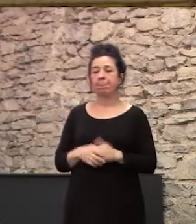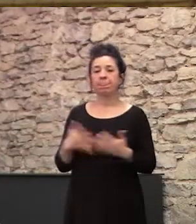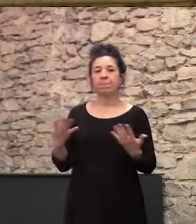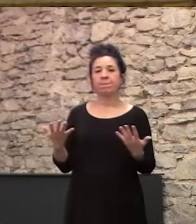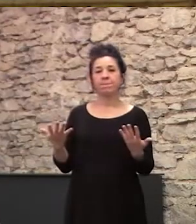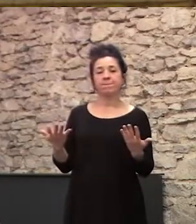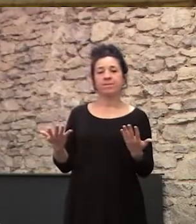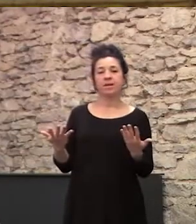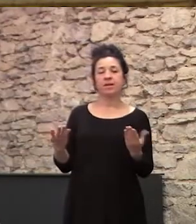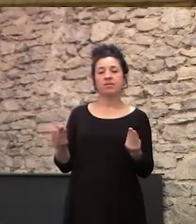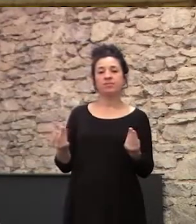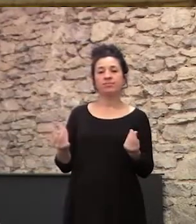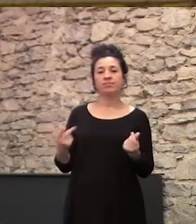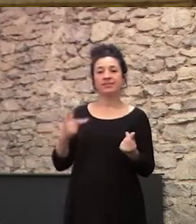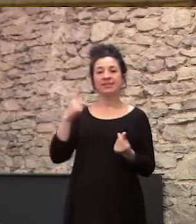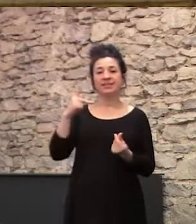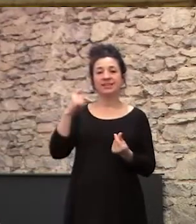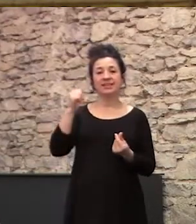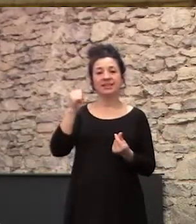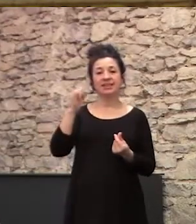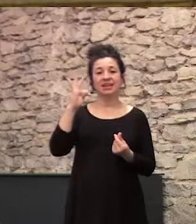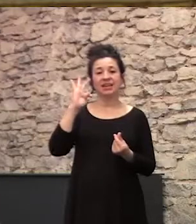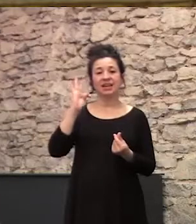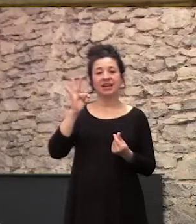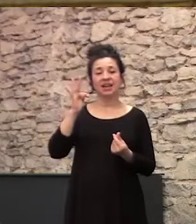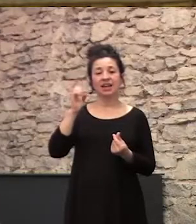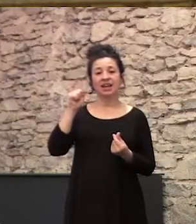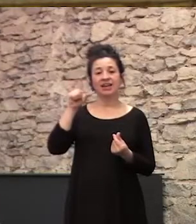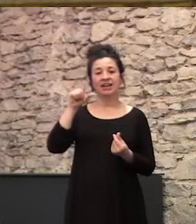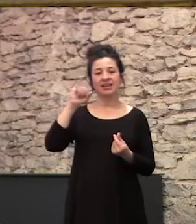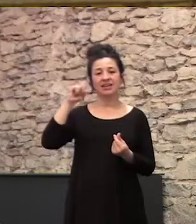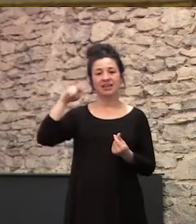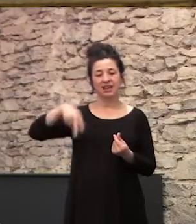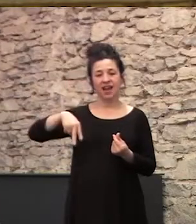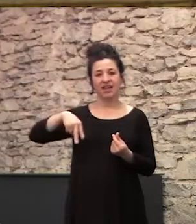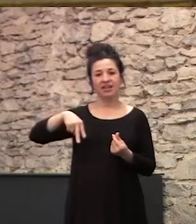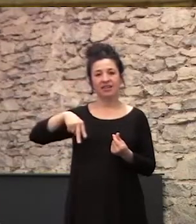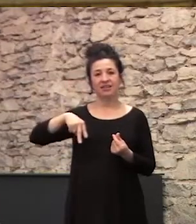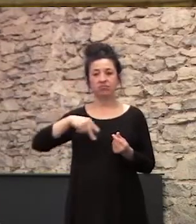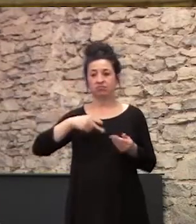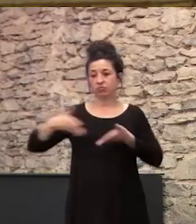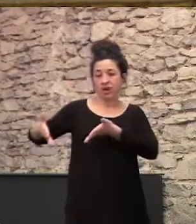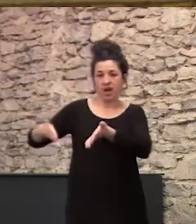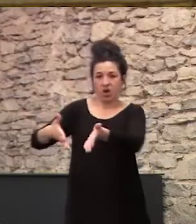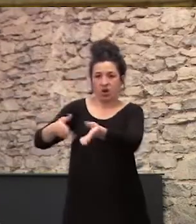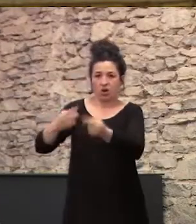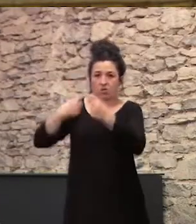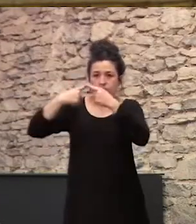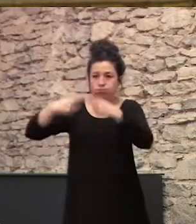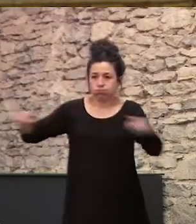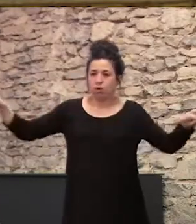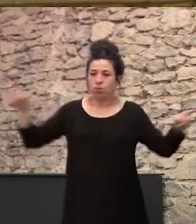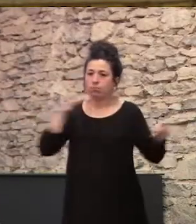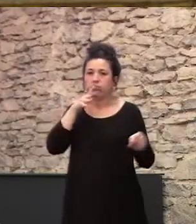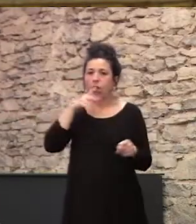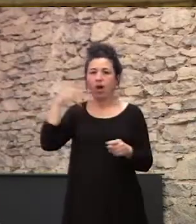Eta hori Katialinek zentzu hortan oso ibidea nahiko diferentea ez, bera bai dator askoz